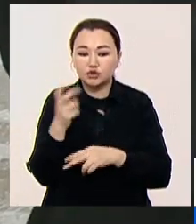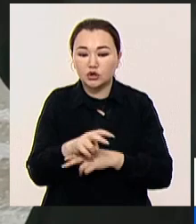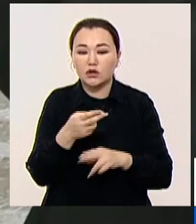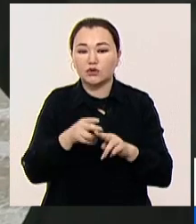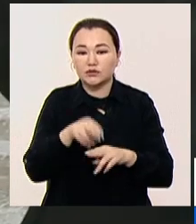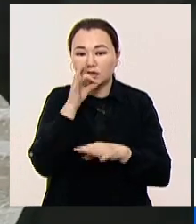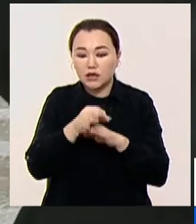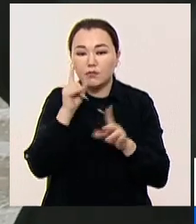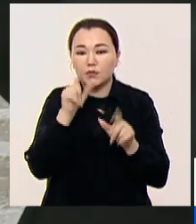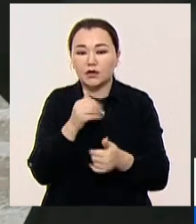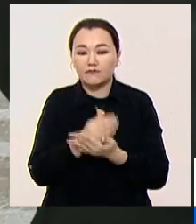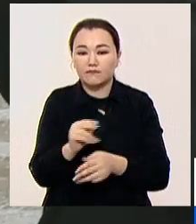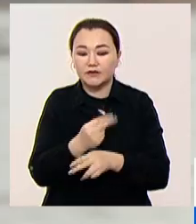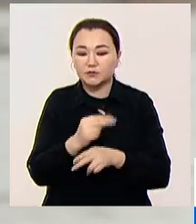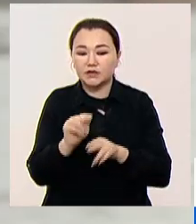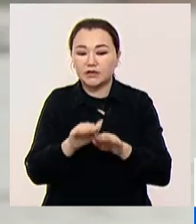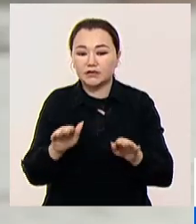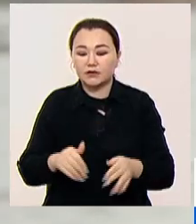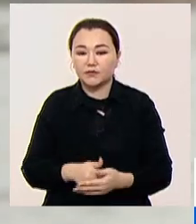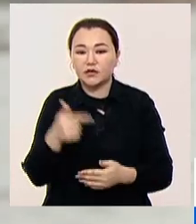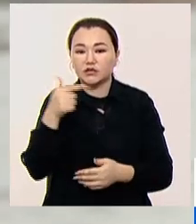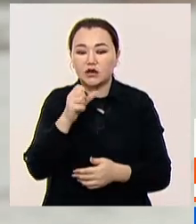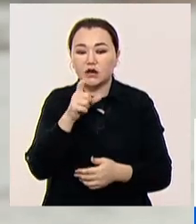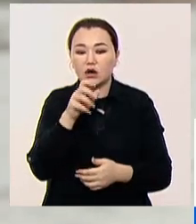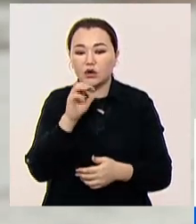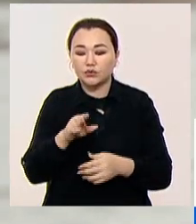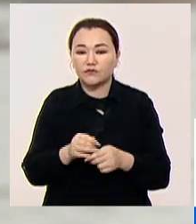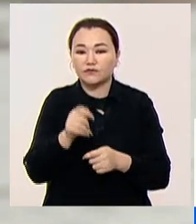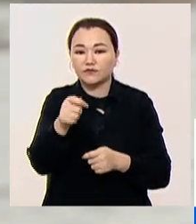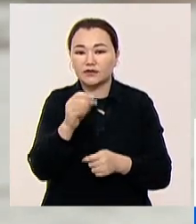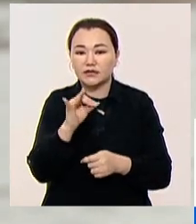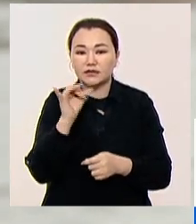заверил, что имеет право воспитывать детей. Гражданин Ахунов подал иск